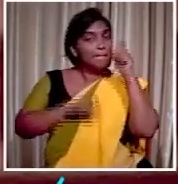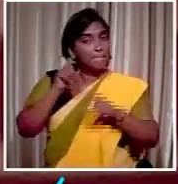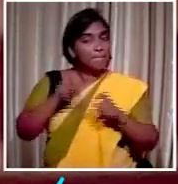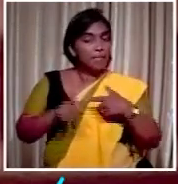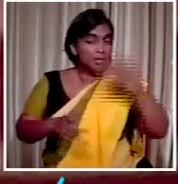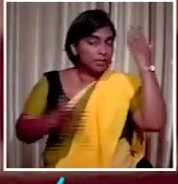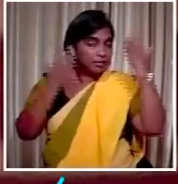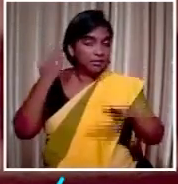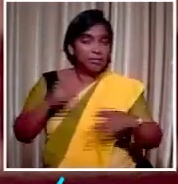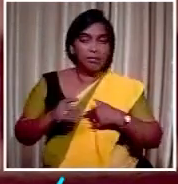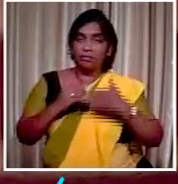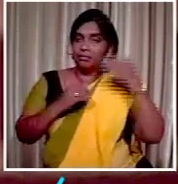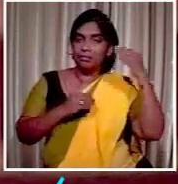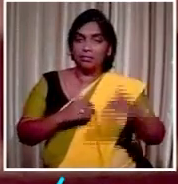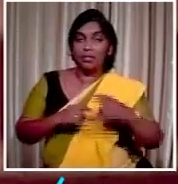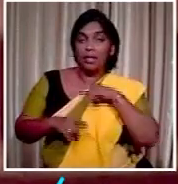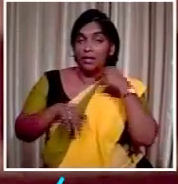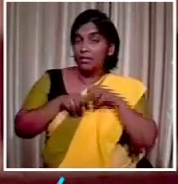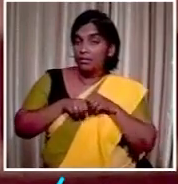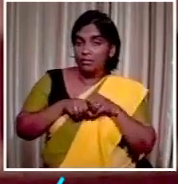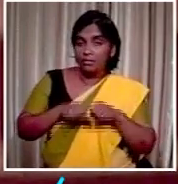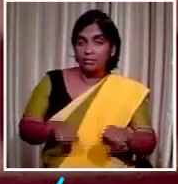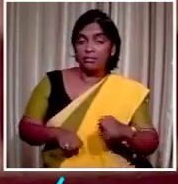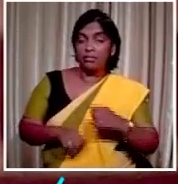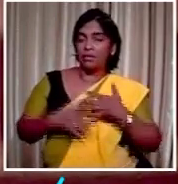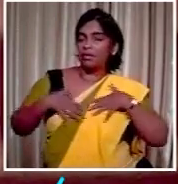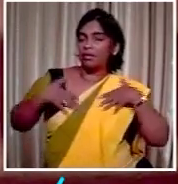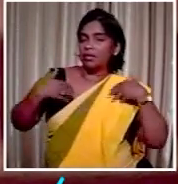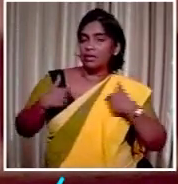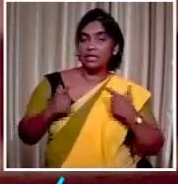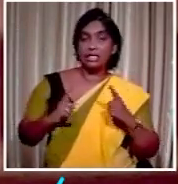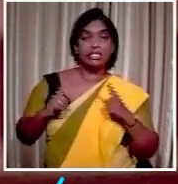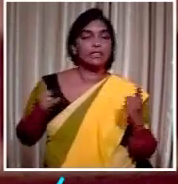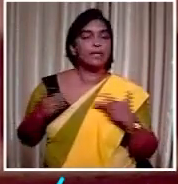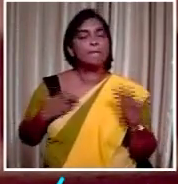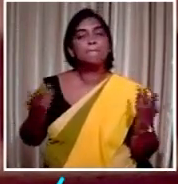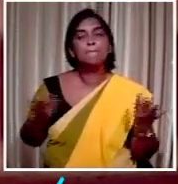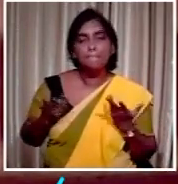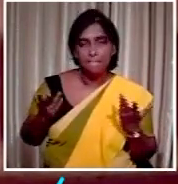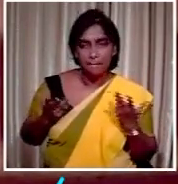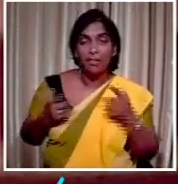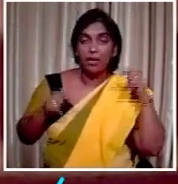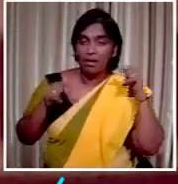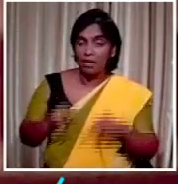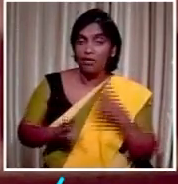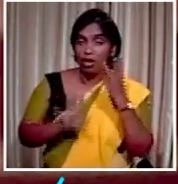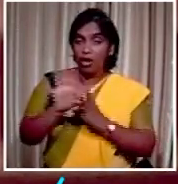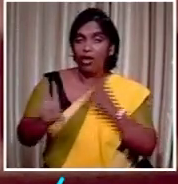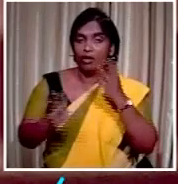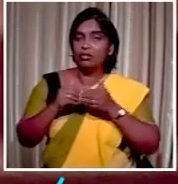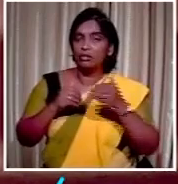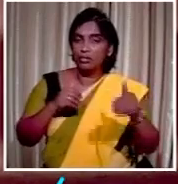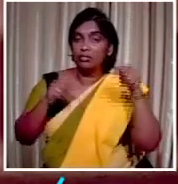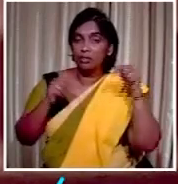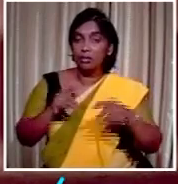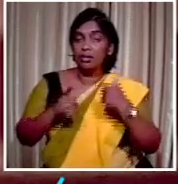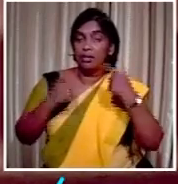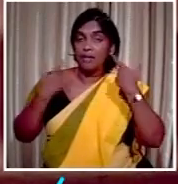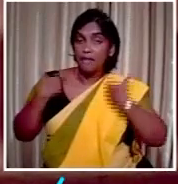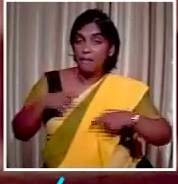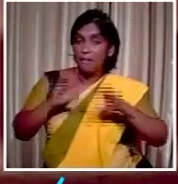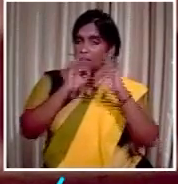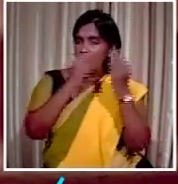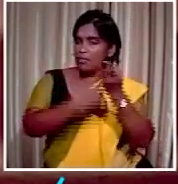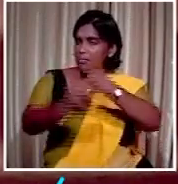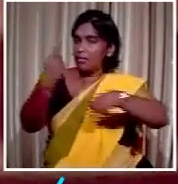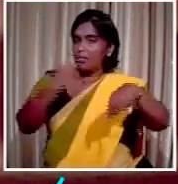මරලා කවදාවත් ඒ ලේවලින් සම්සනසීම ජීවත් වෙන්න බෑ කියන එක අද අවුරුදු 3ක් යනකොට රාජපක්ෂ